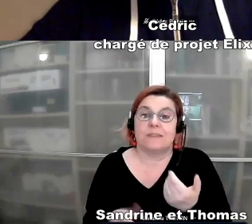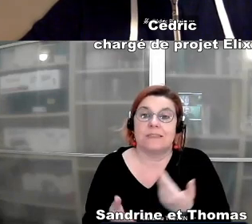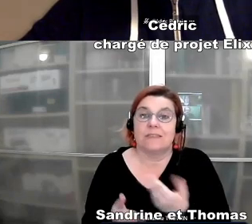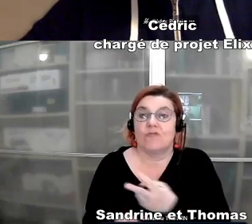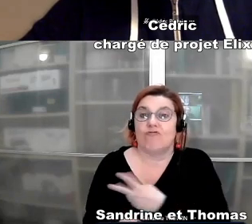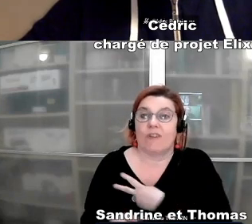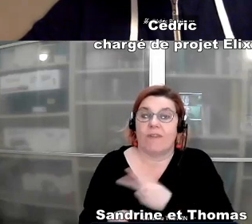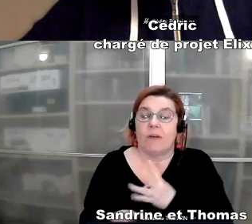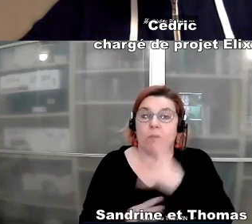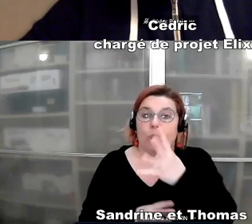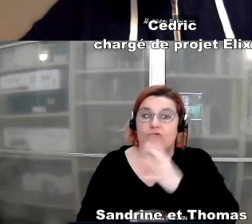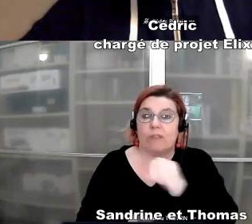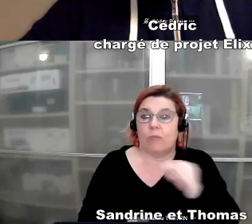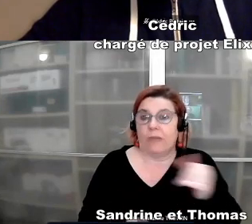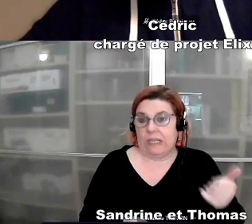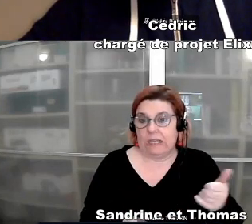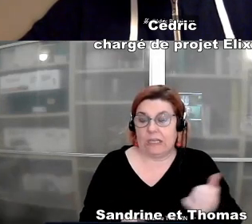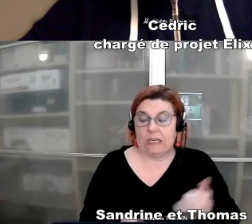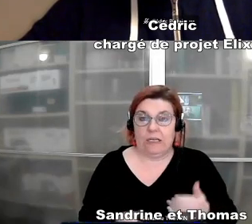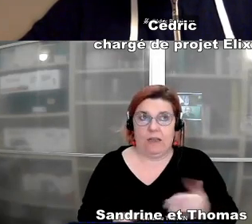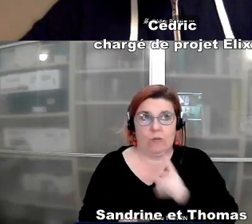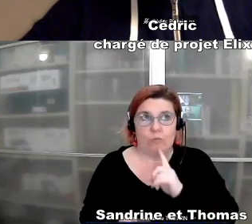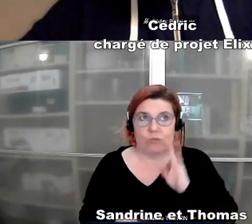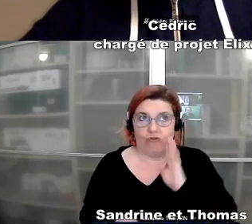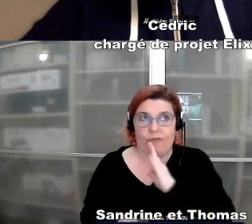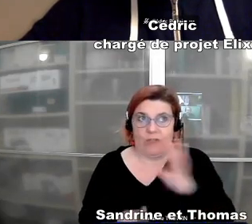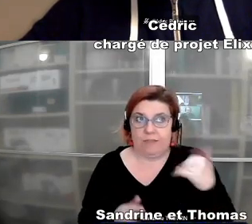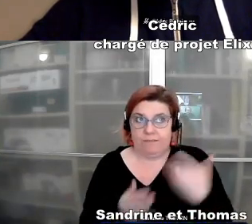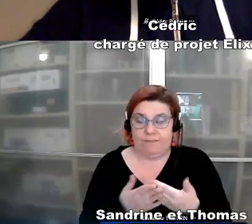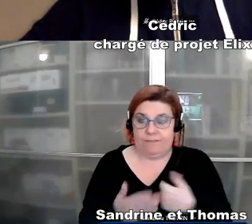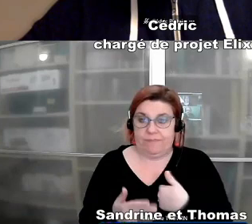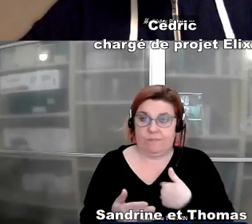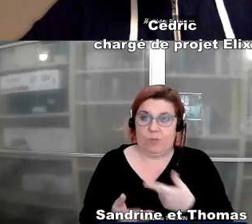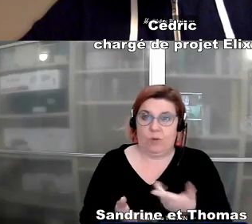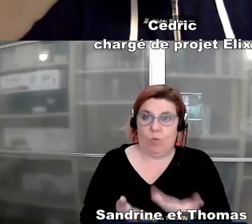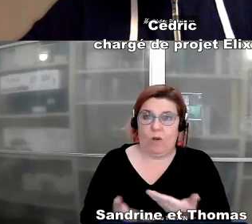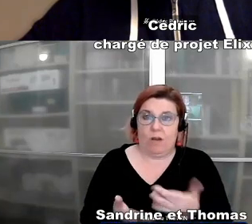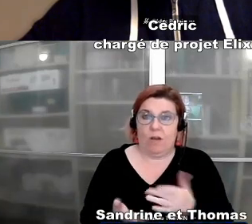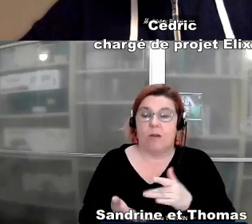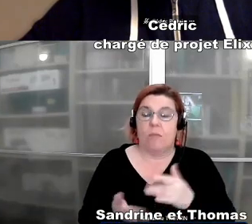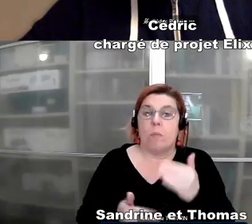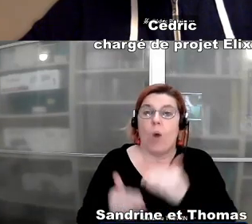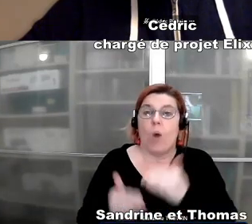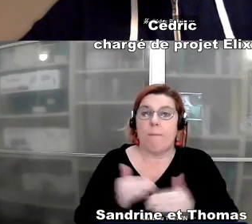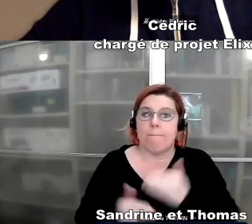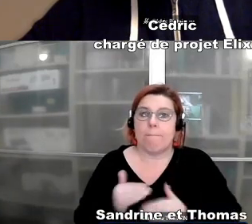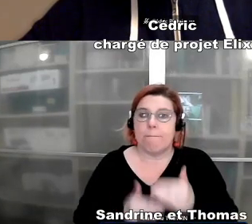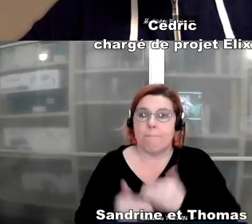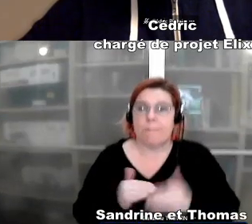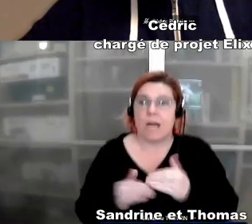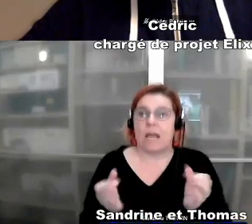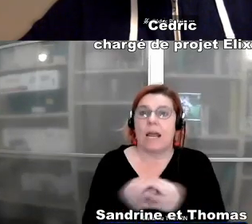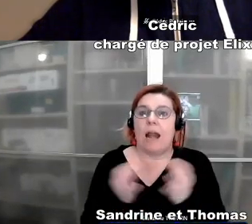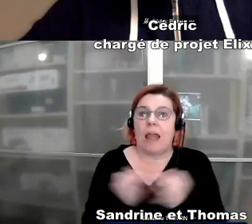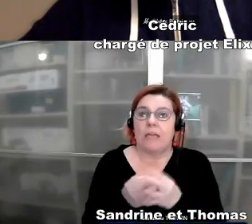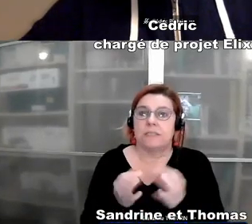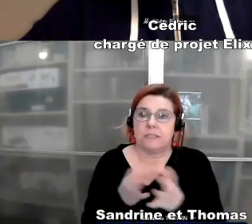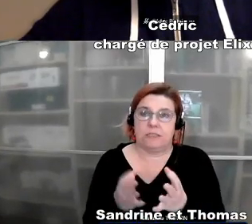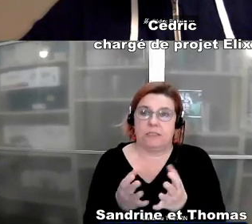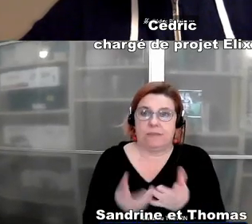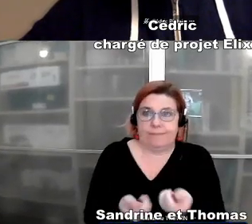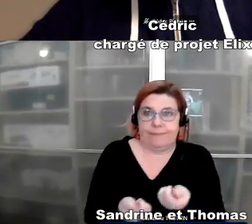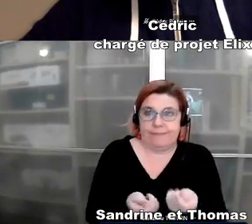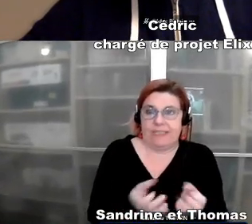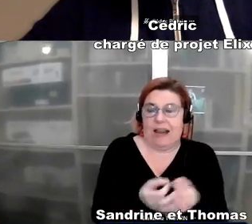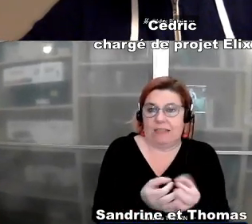projet numérique et depuis janvier de cette année, en fait, je pilote l'ensemble du programme Helix. Voilà, donc je vais